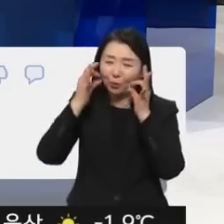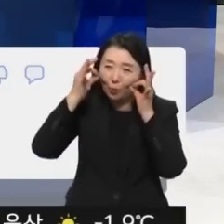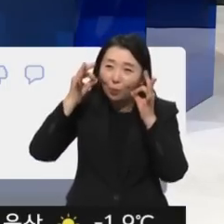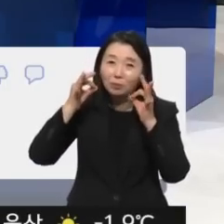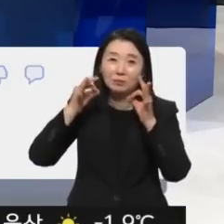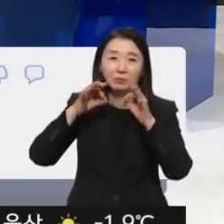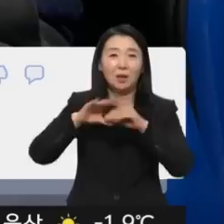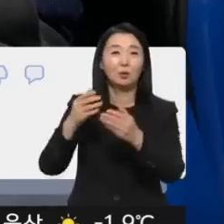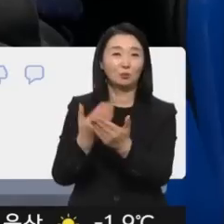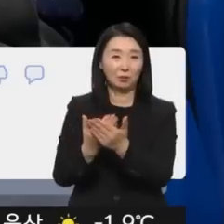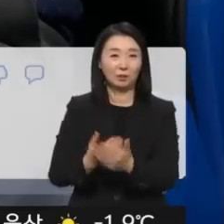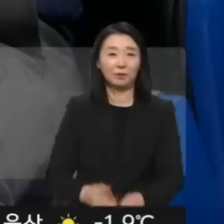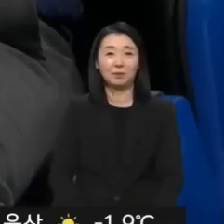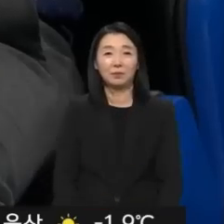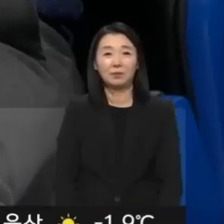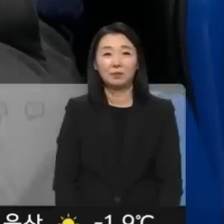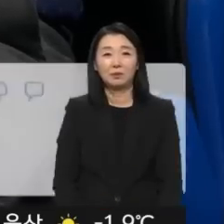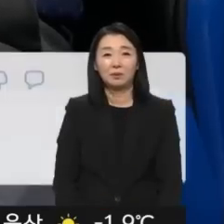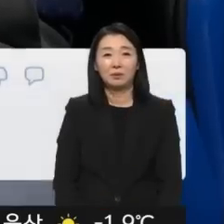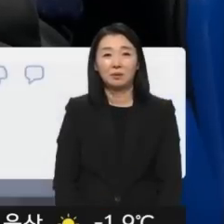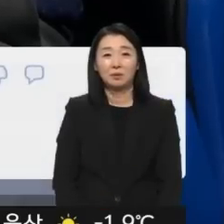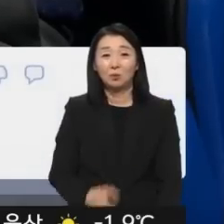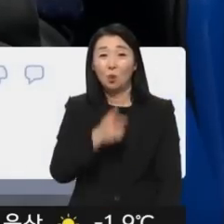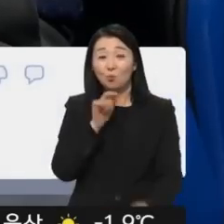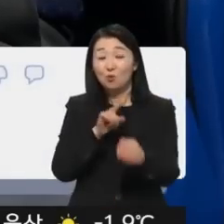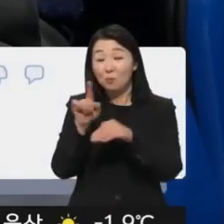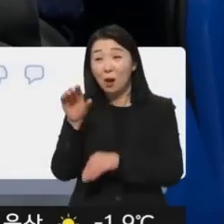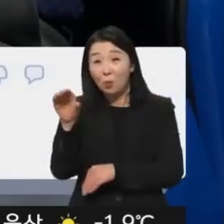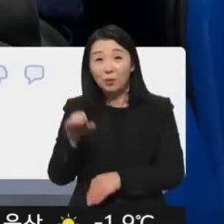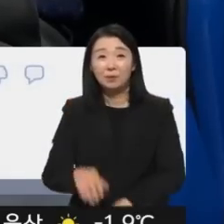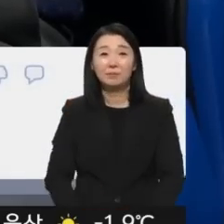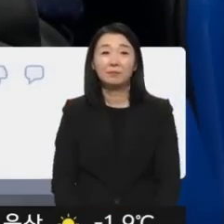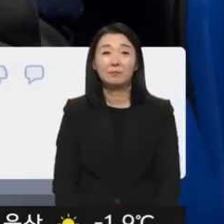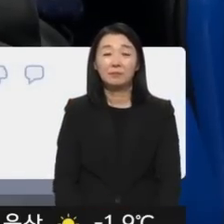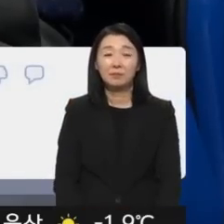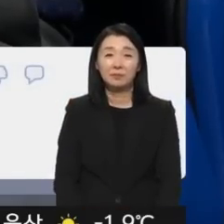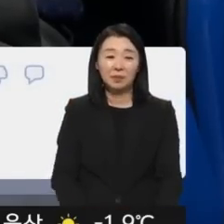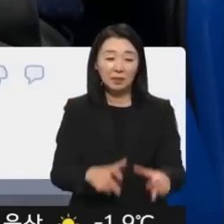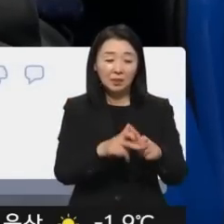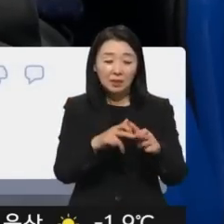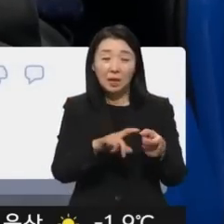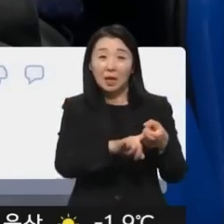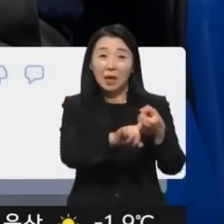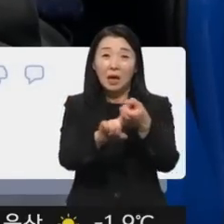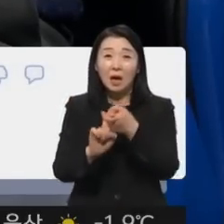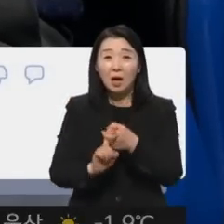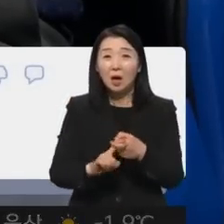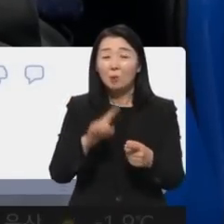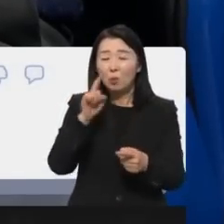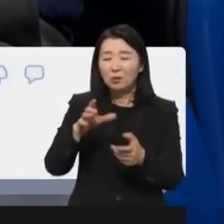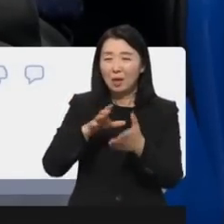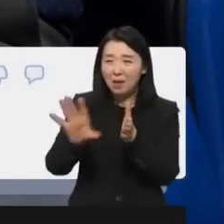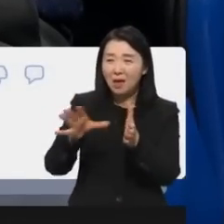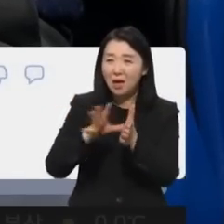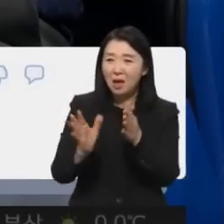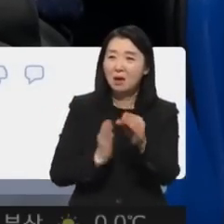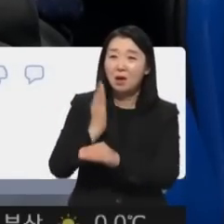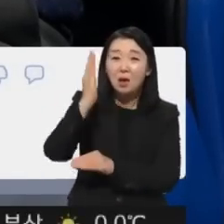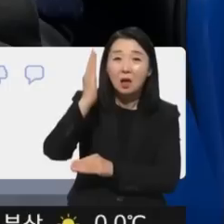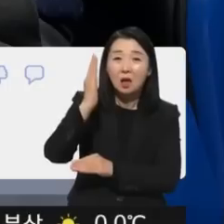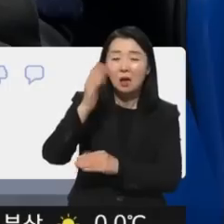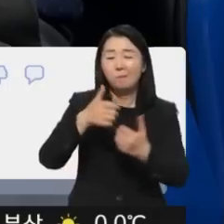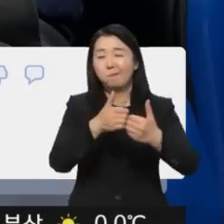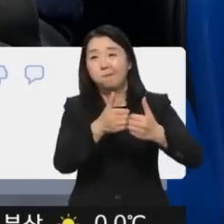주세요라고 하셨습니다. 그리고 물박오리님, 전장현 목소리가 다소 과격하고 거칠다고 강대강으로